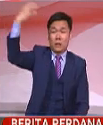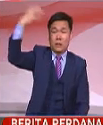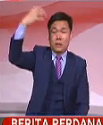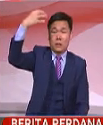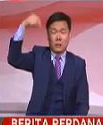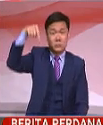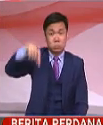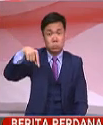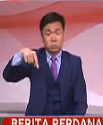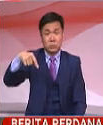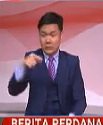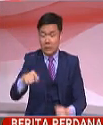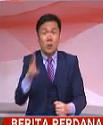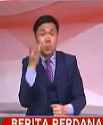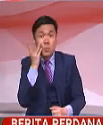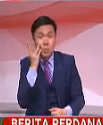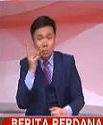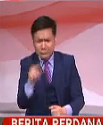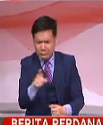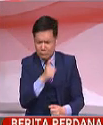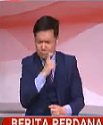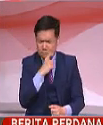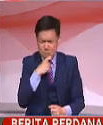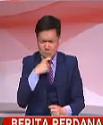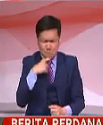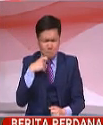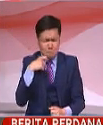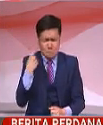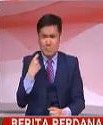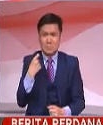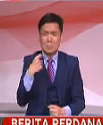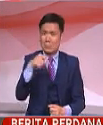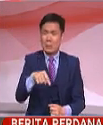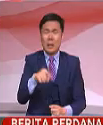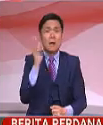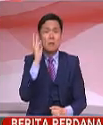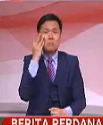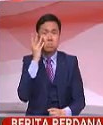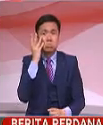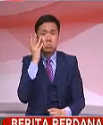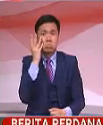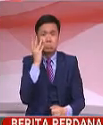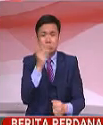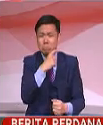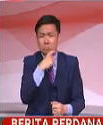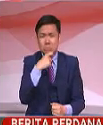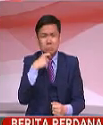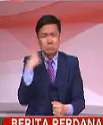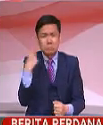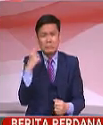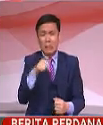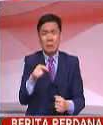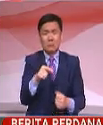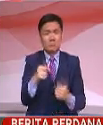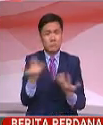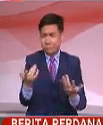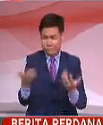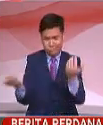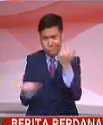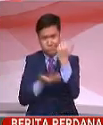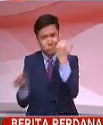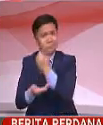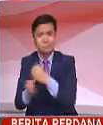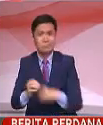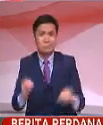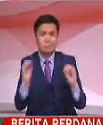melanda menyebabkan sawah menjadi kontang, seterusnya menjejaskan hasil padi yang ketika ini sudah pun bunting. Lebih